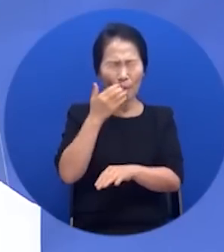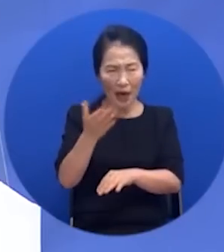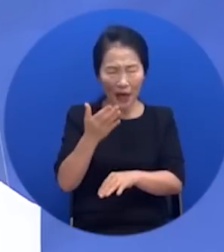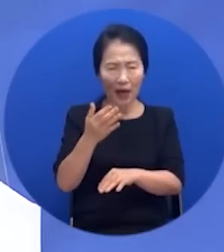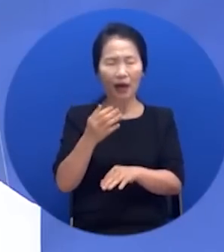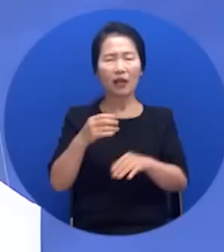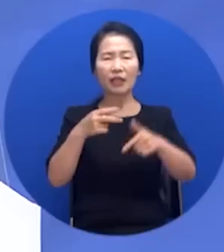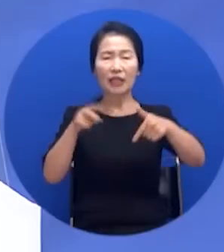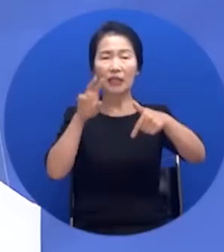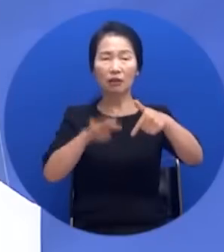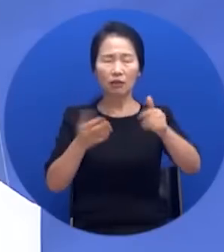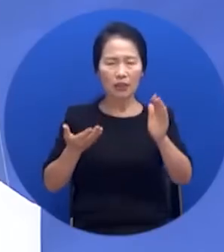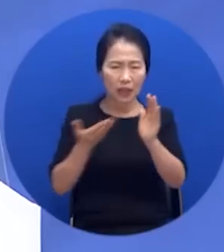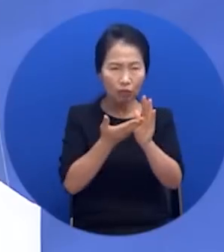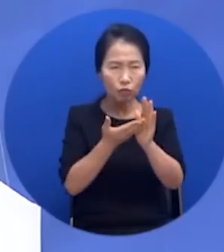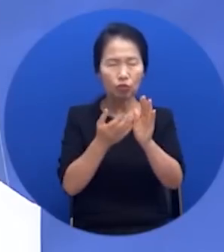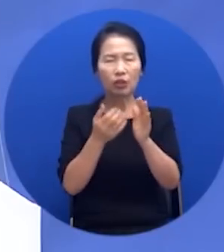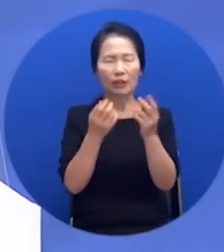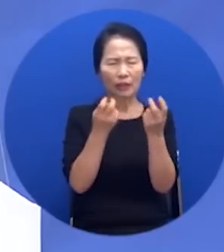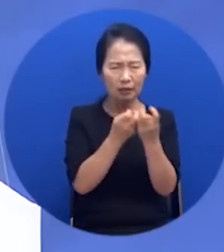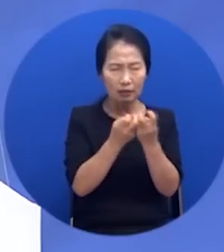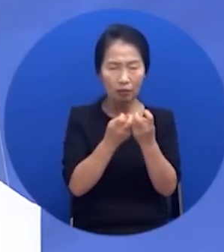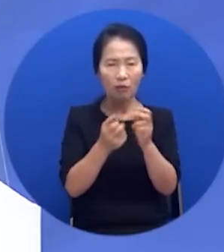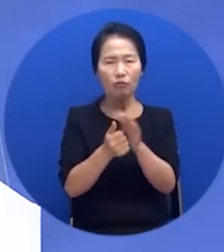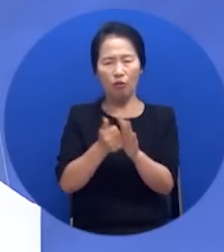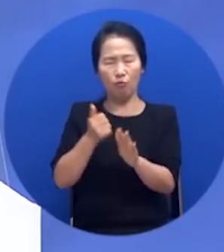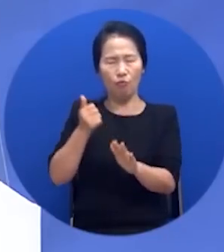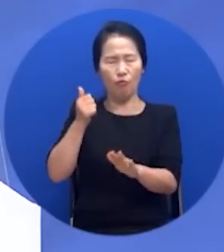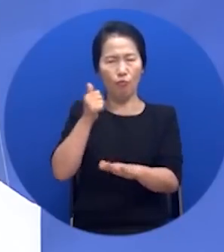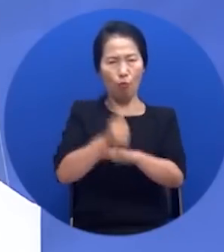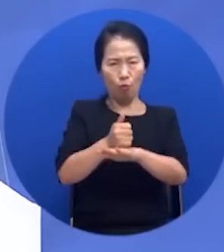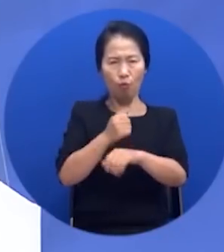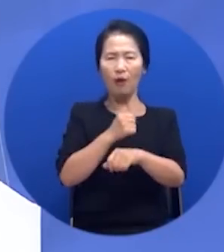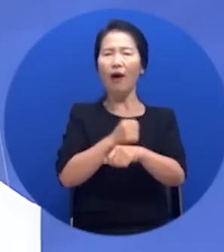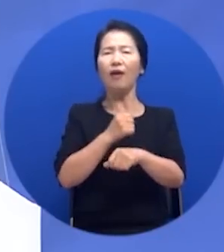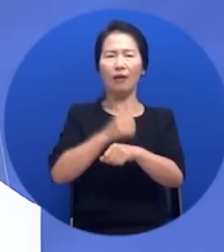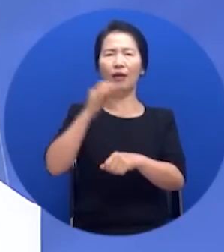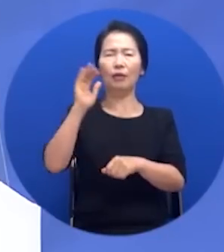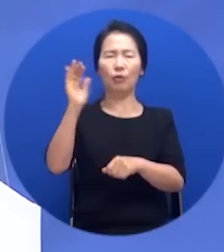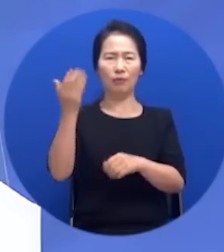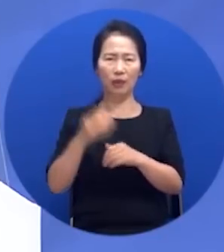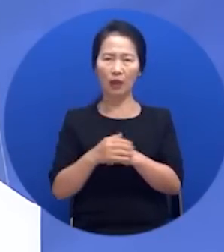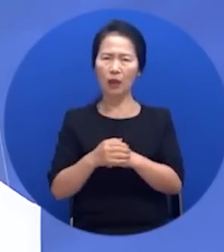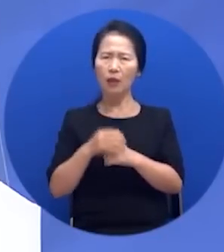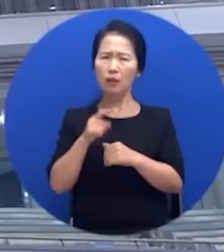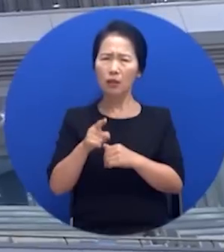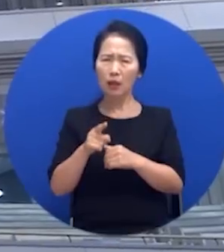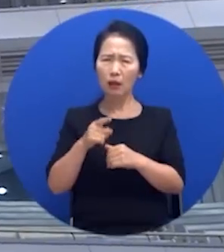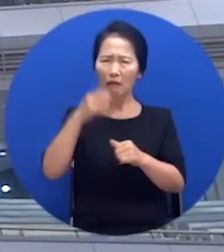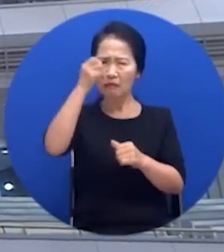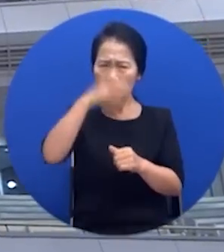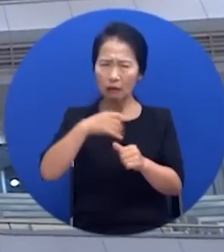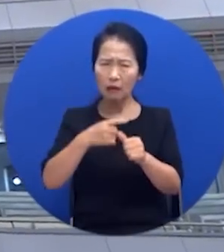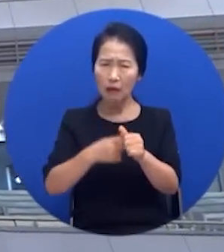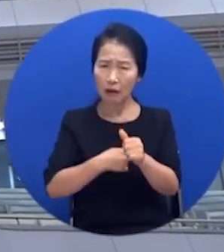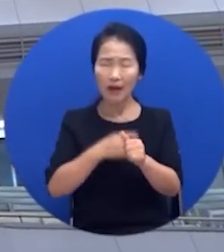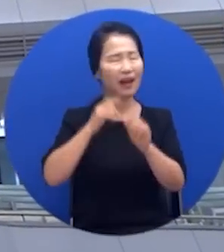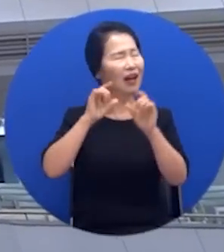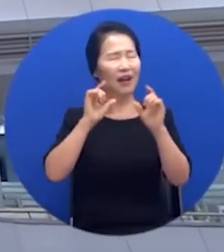인천 상륙작전의 성공 소식을 듣게 됩니다. 여러분, 이것은 결코 우연이 아닙니다.